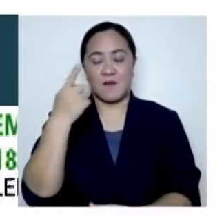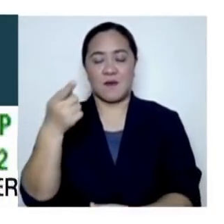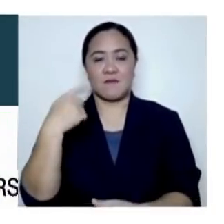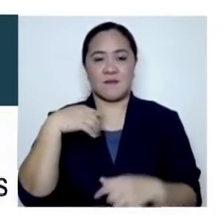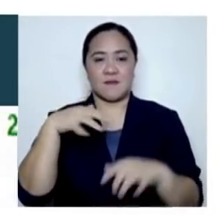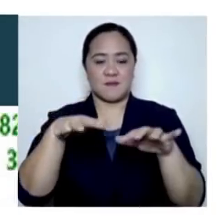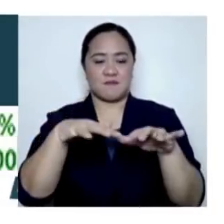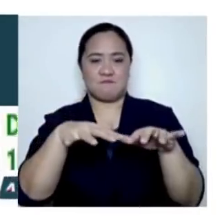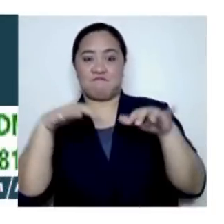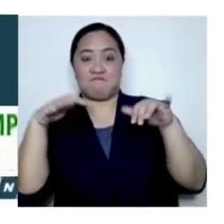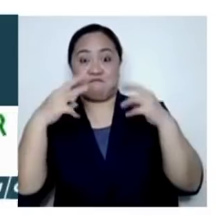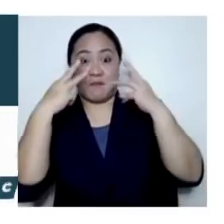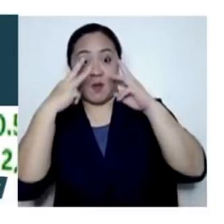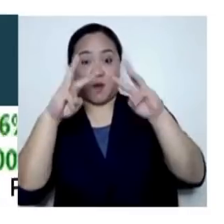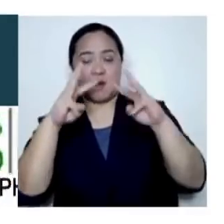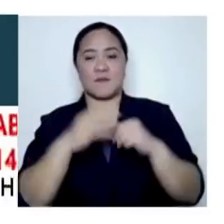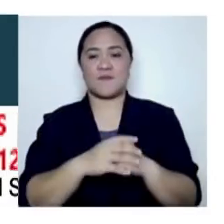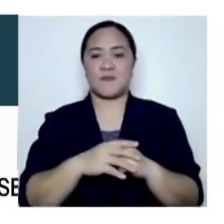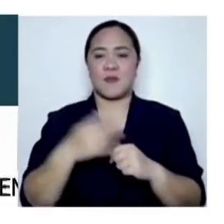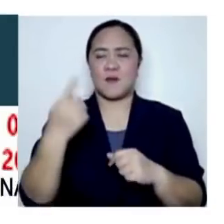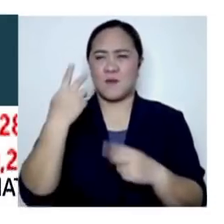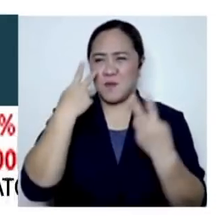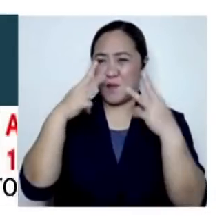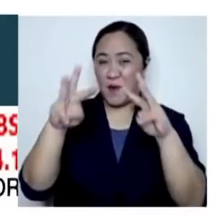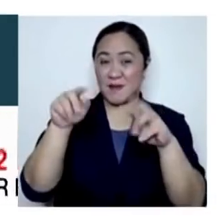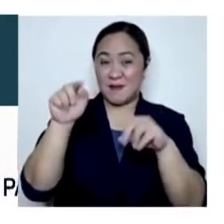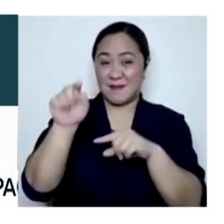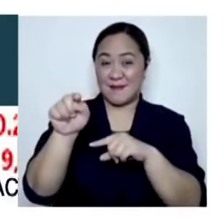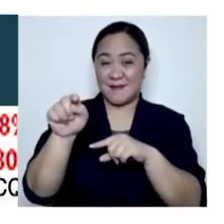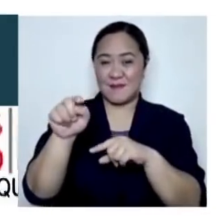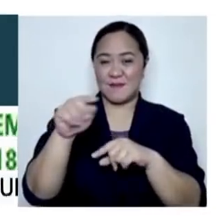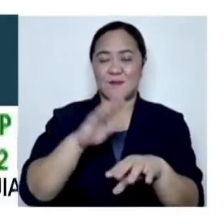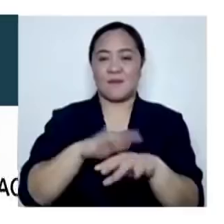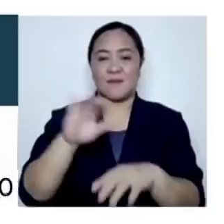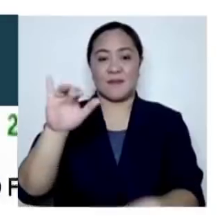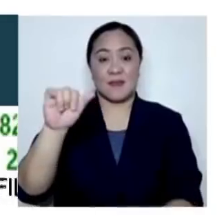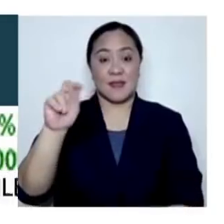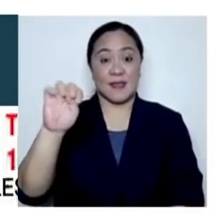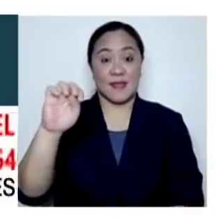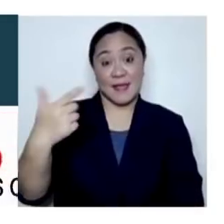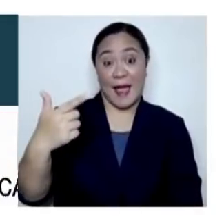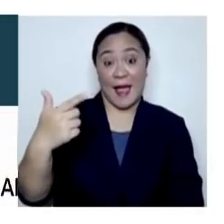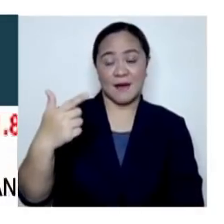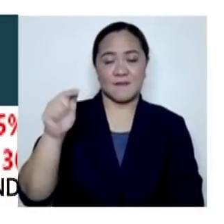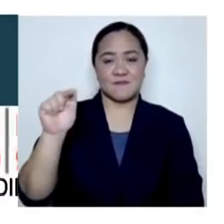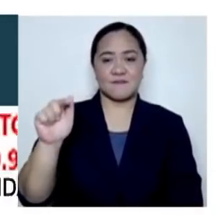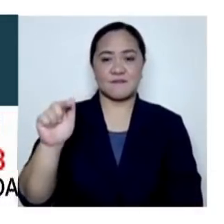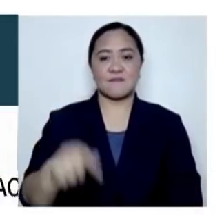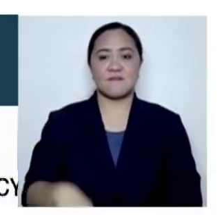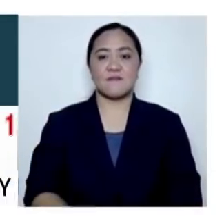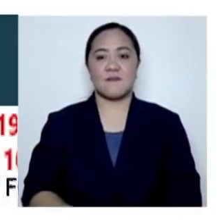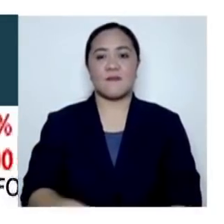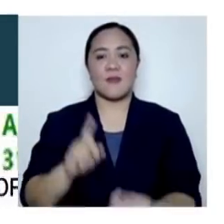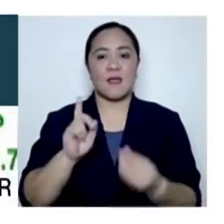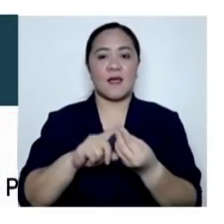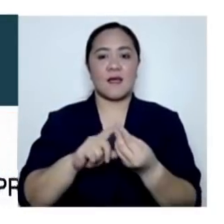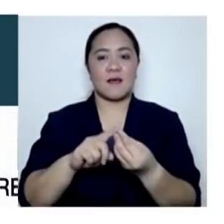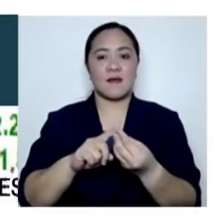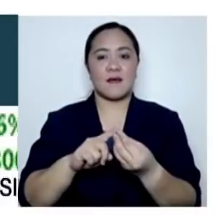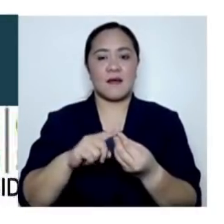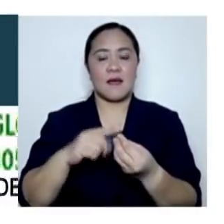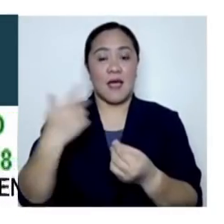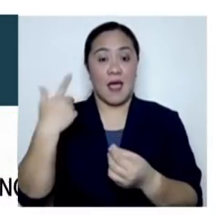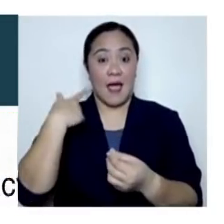po. Yes, kapag po pinapanood namin kasi itong si Michael Yang, una-una may air of surrealism kasi